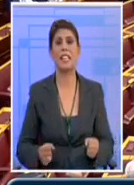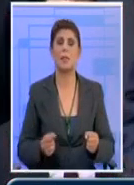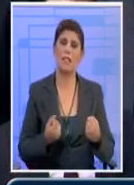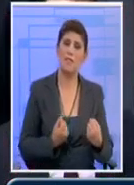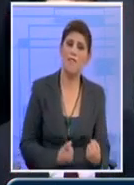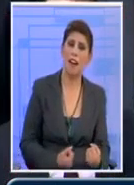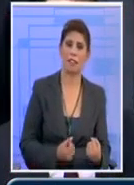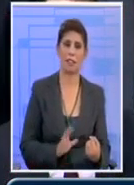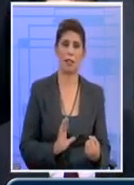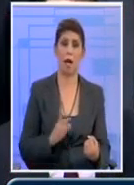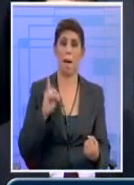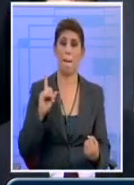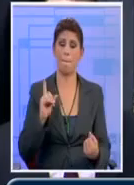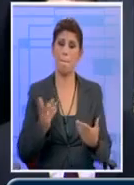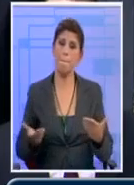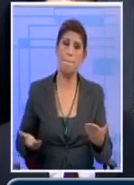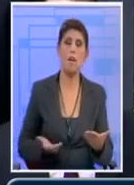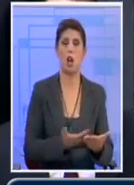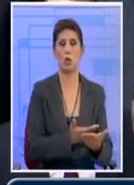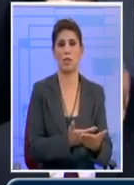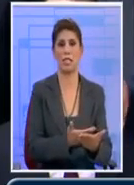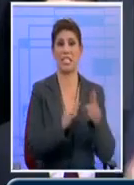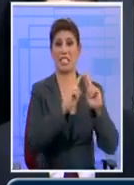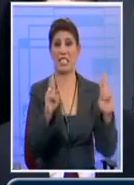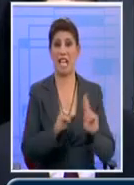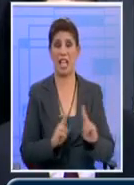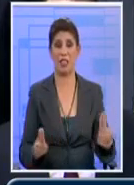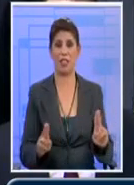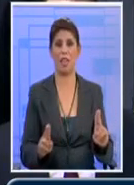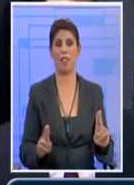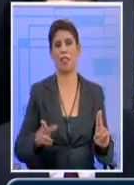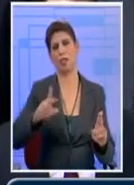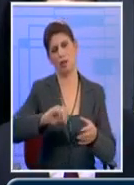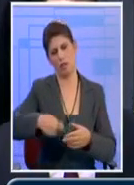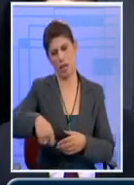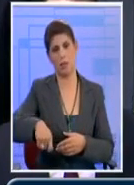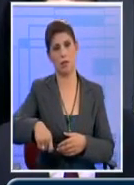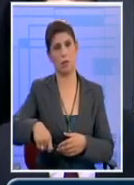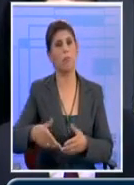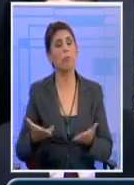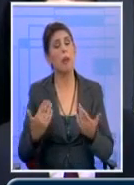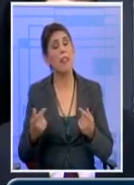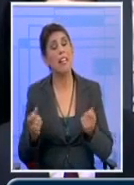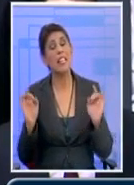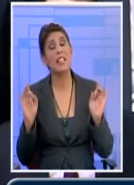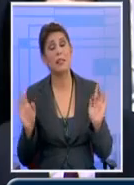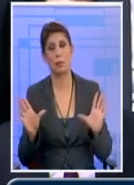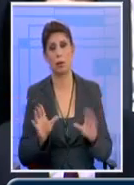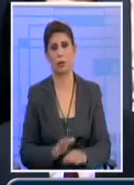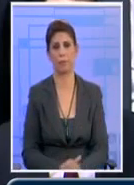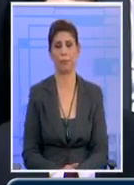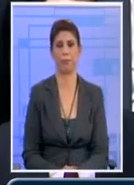βαρύτητα μιας προσφυγής σε διεθνή δικαιοδοτικά όργανα, τότε δεν έχει γίνει τίποτε.